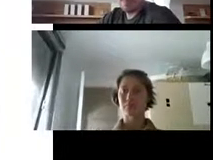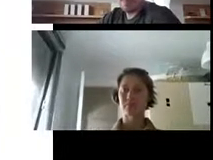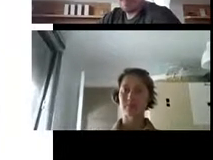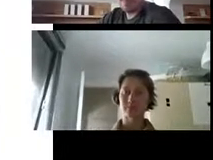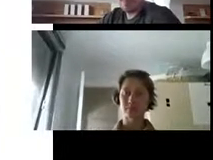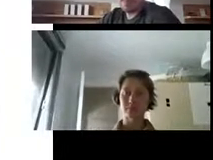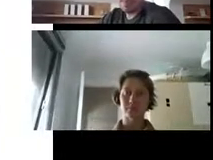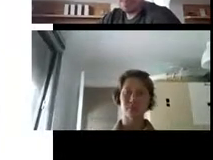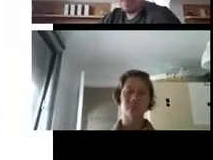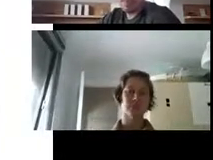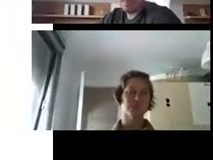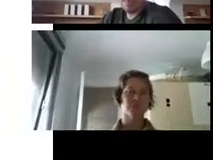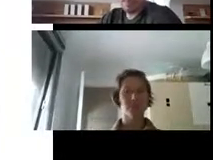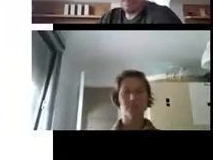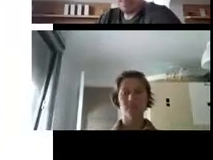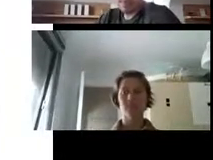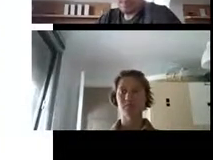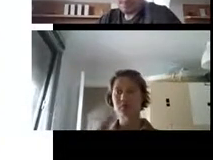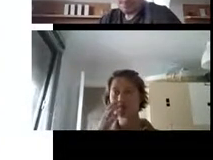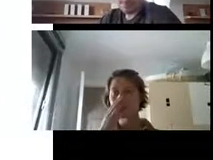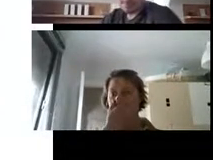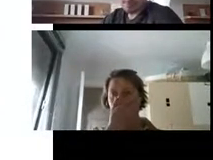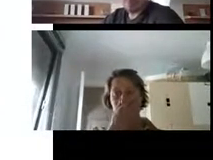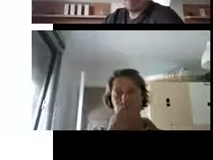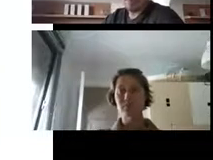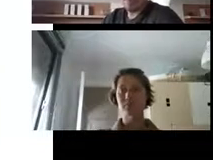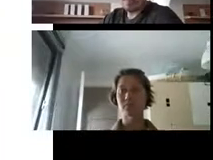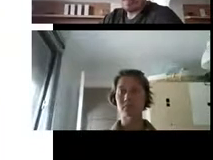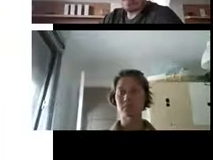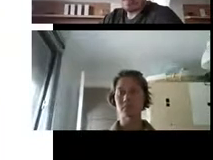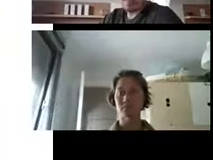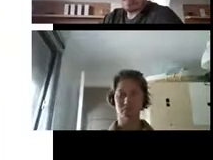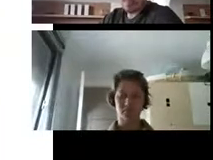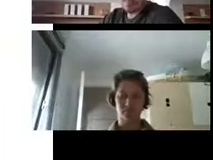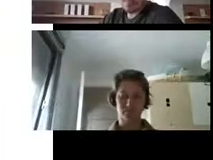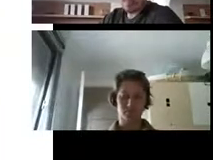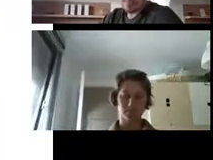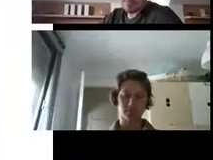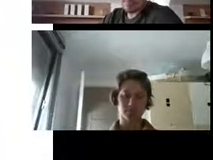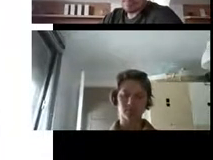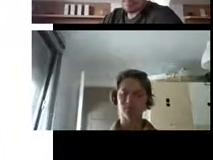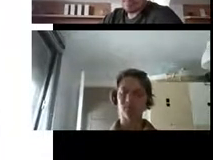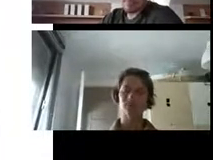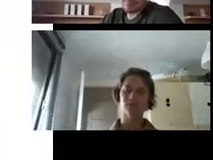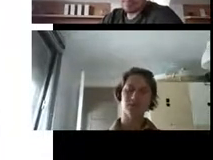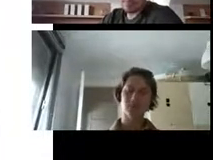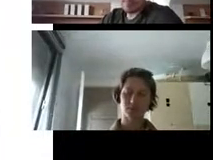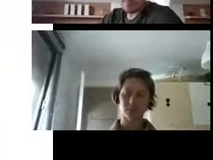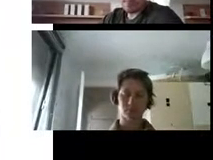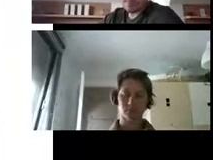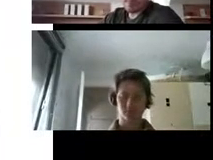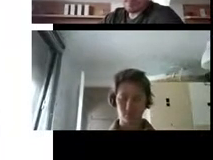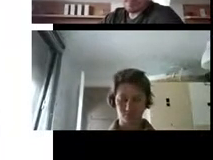Minstens 1,5 meter afstand. En natuurlijk de maatregelen respecteren. Hè. Dus het kan. En als je met